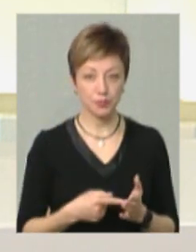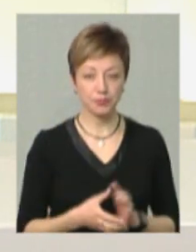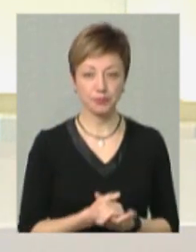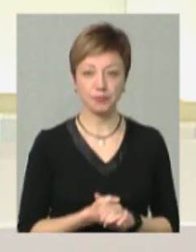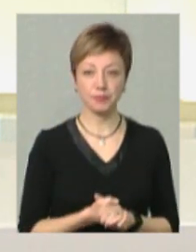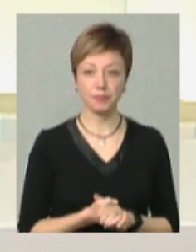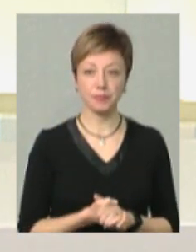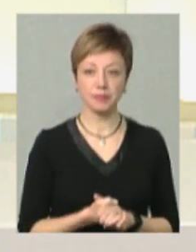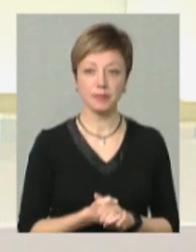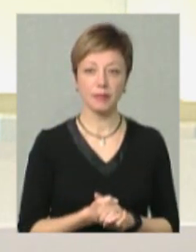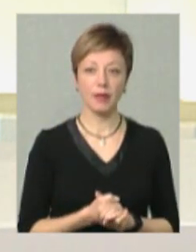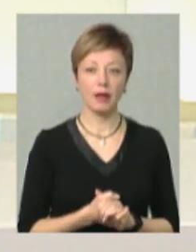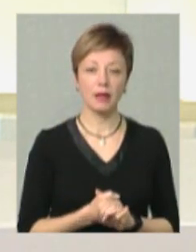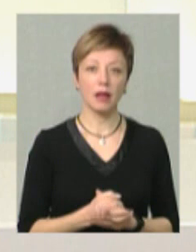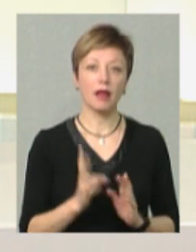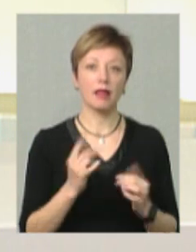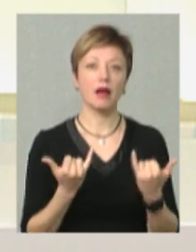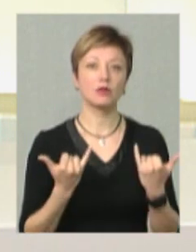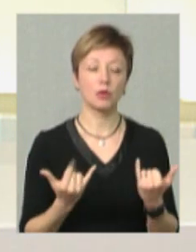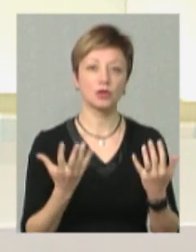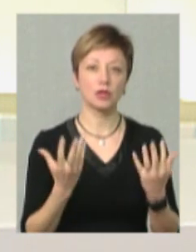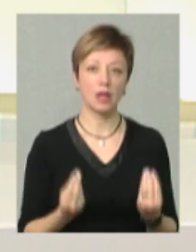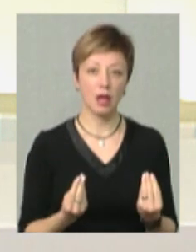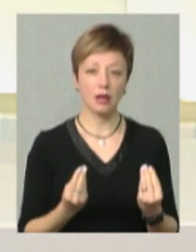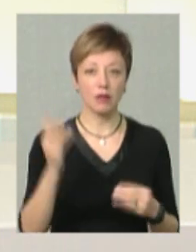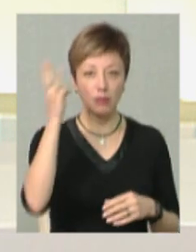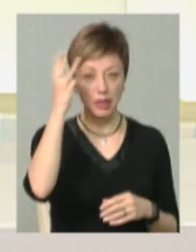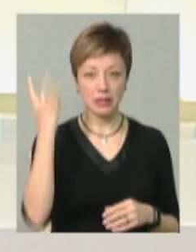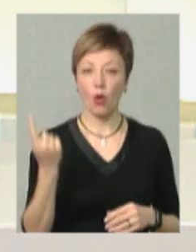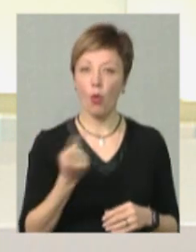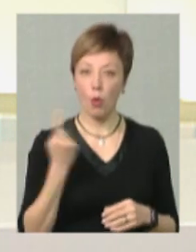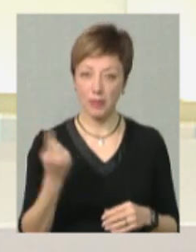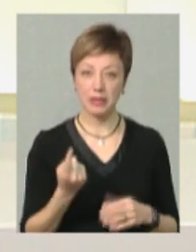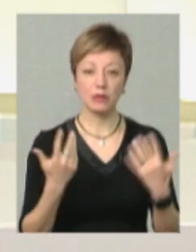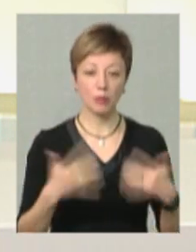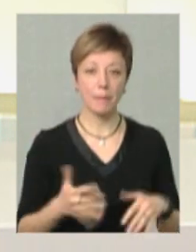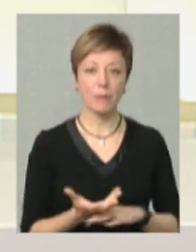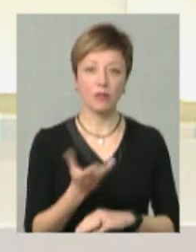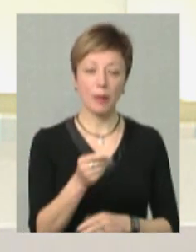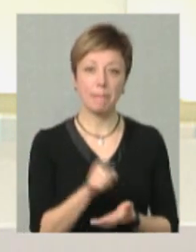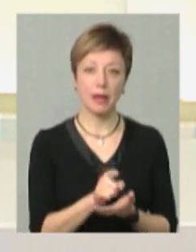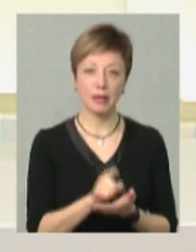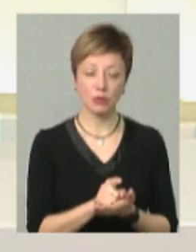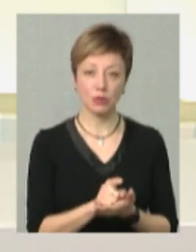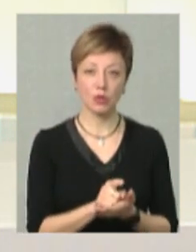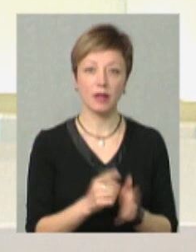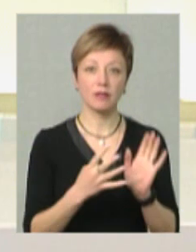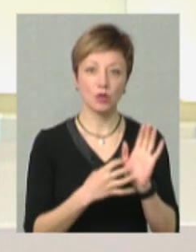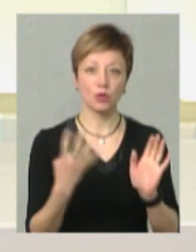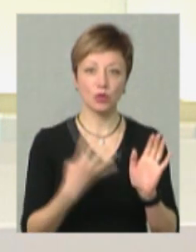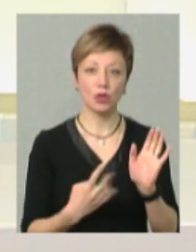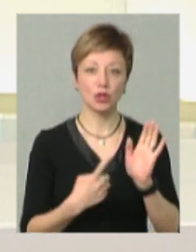в області? На сьогоднішній день в Хмельницькій області профінансовано пенсії в сумі